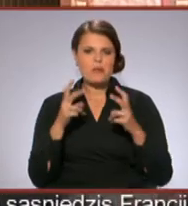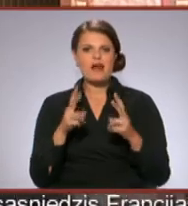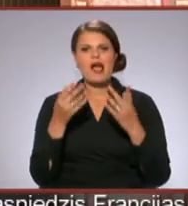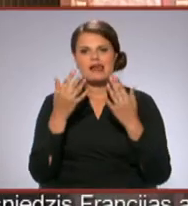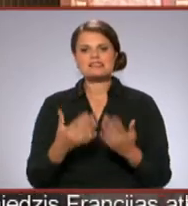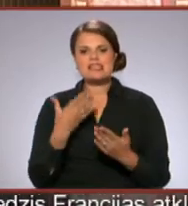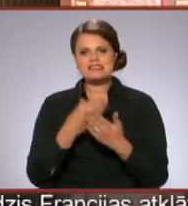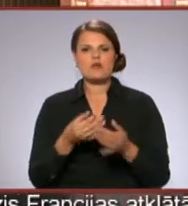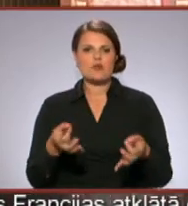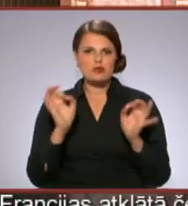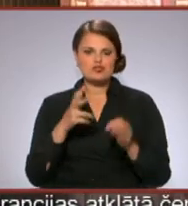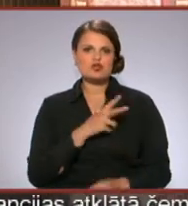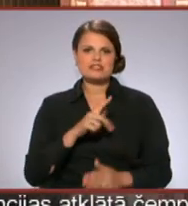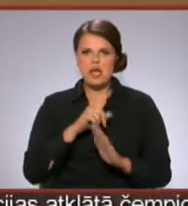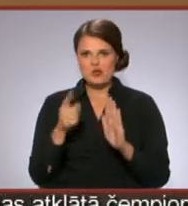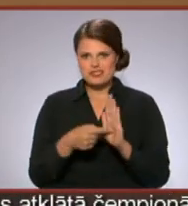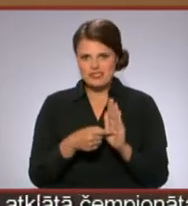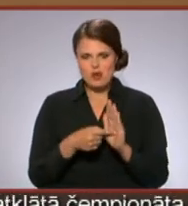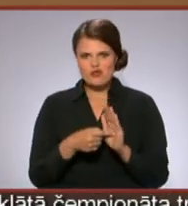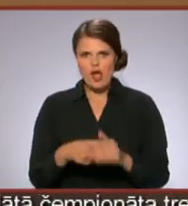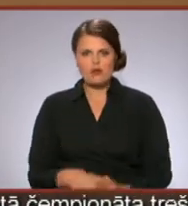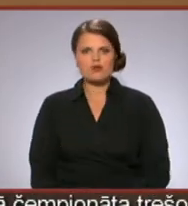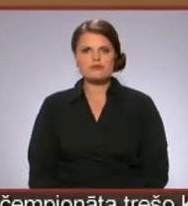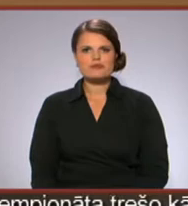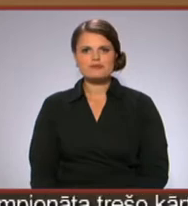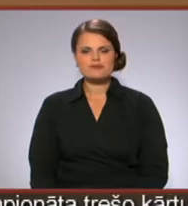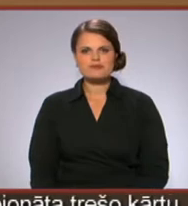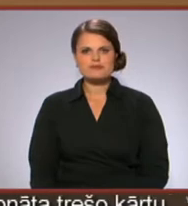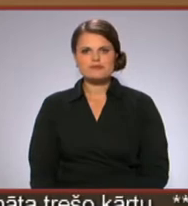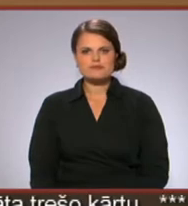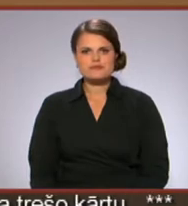risināt sev būtiskus sociālos jautājumus. Laura Grantiņa, Artos Gruzdiņš, Vidzemes televīzija.